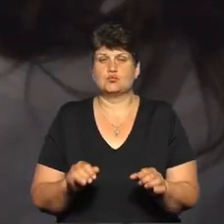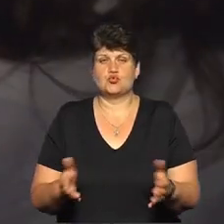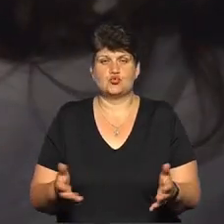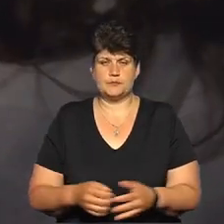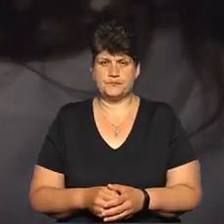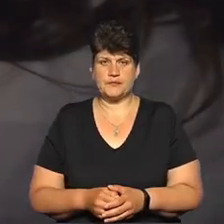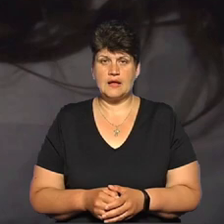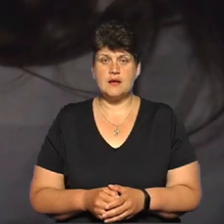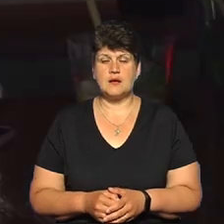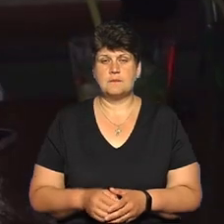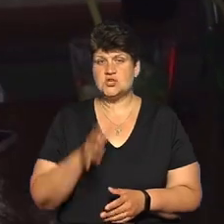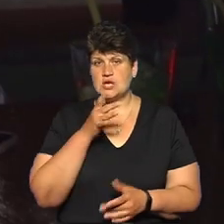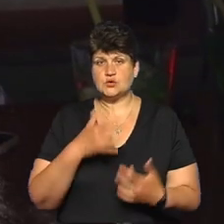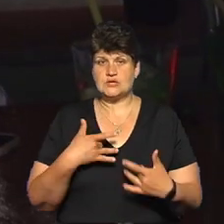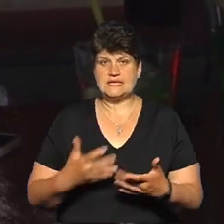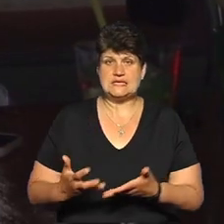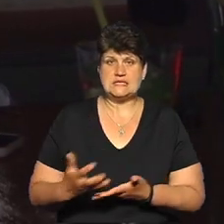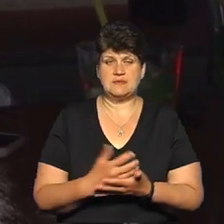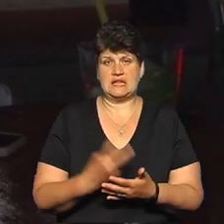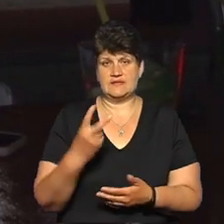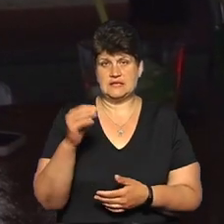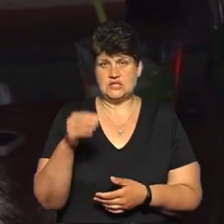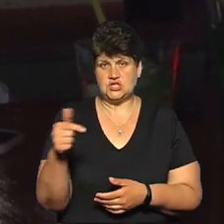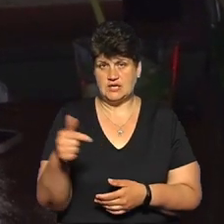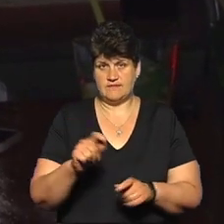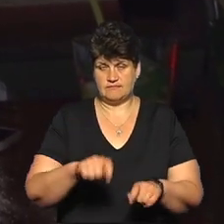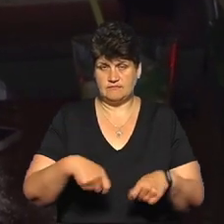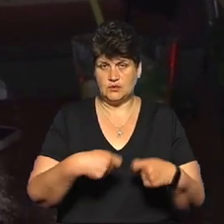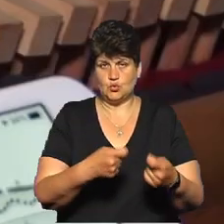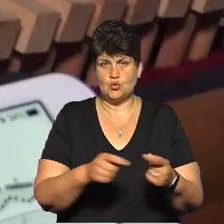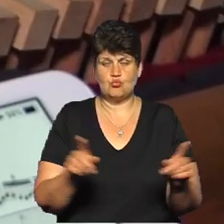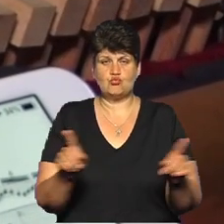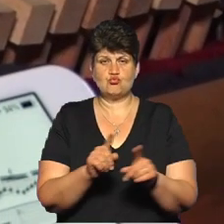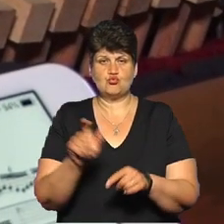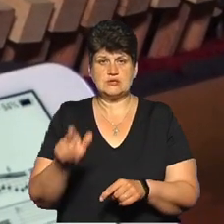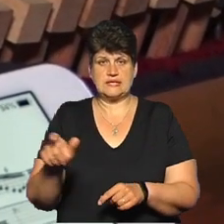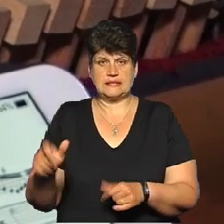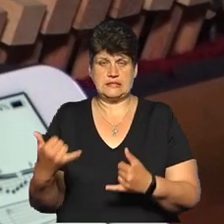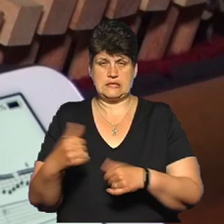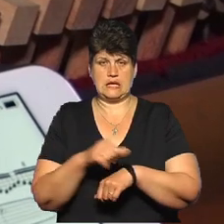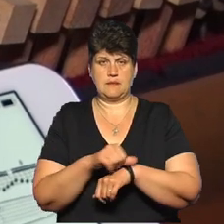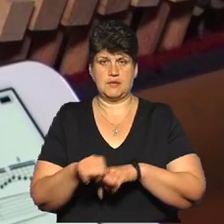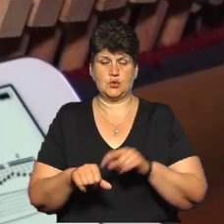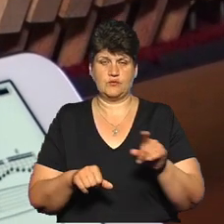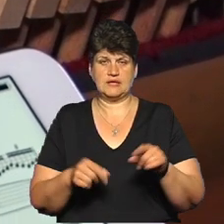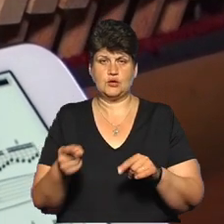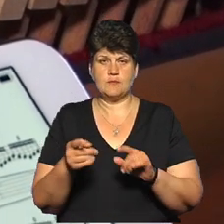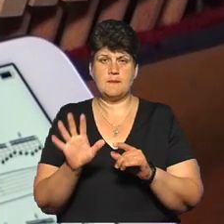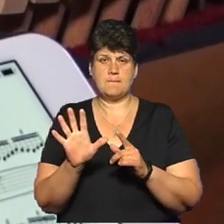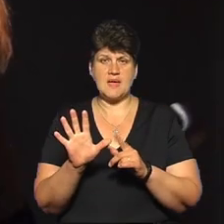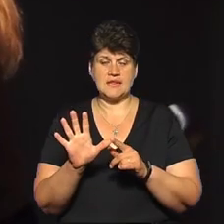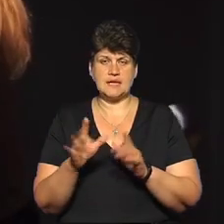Олена Антонік зібрала 2000 гривень. Їх передадуть музикантам, які зараз на передовій. Тернопіль – п'яте місто, куди